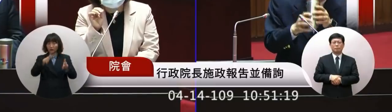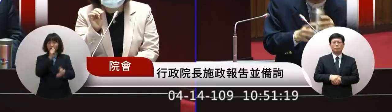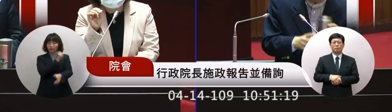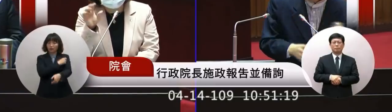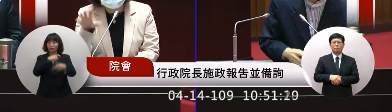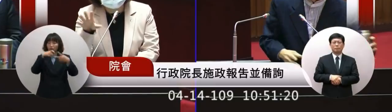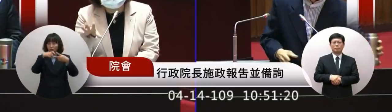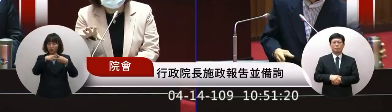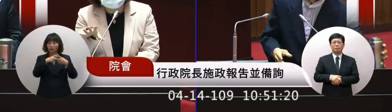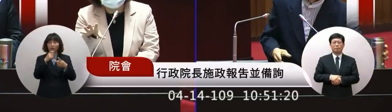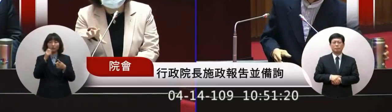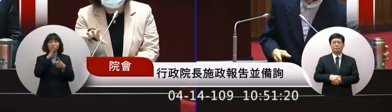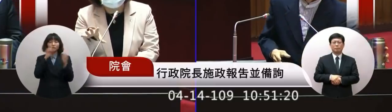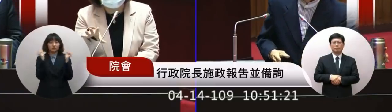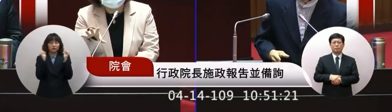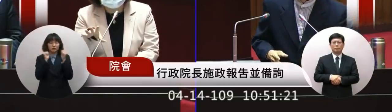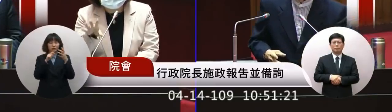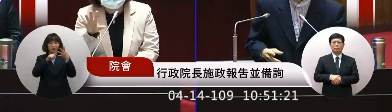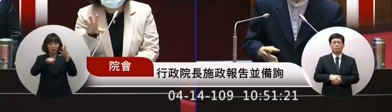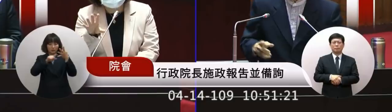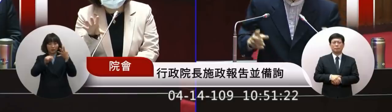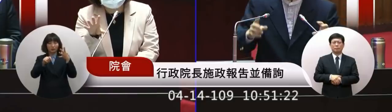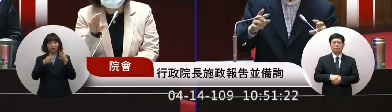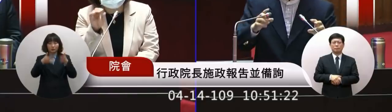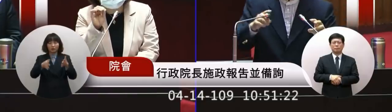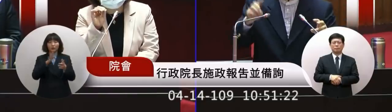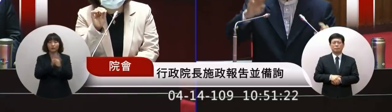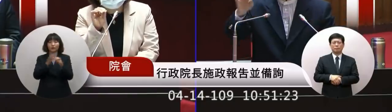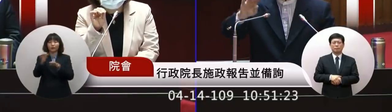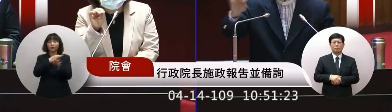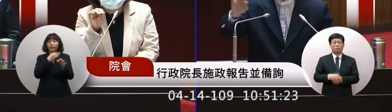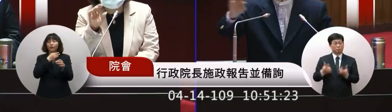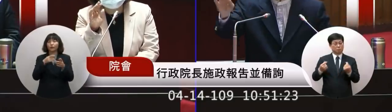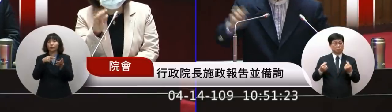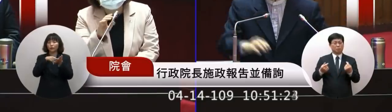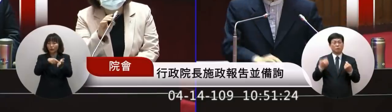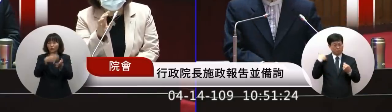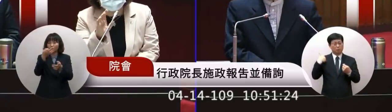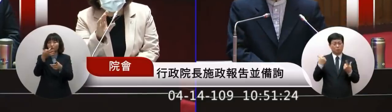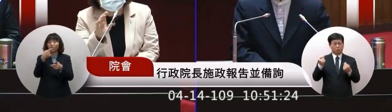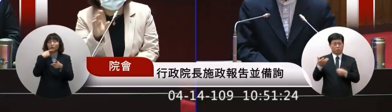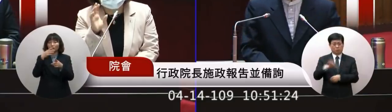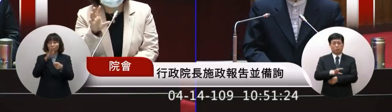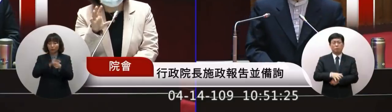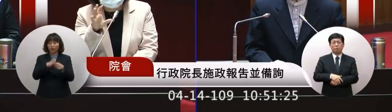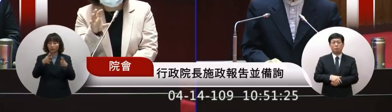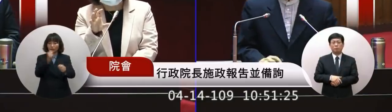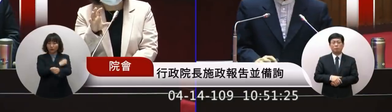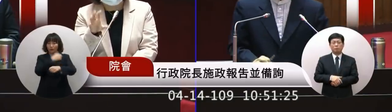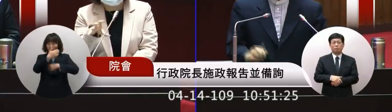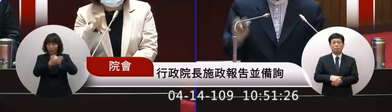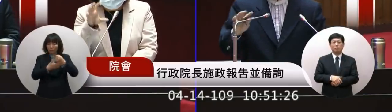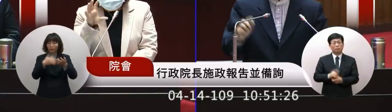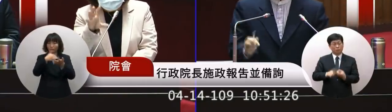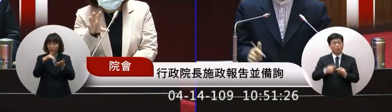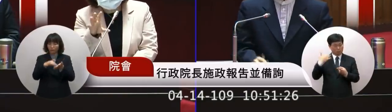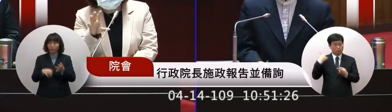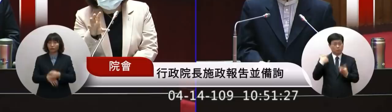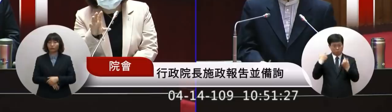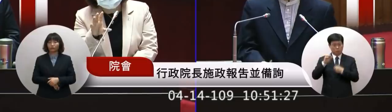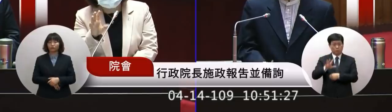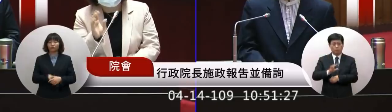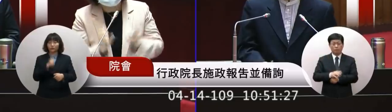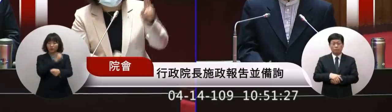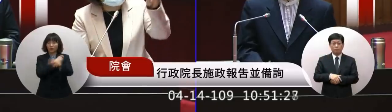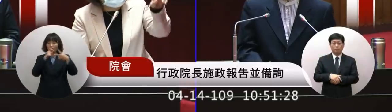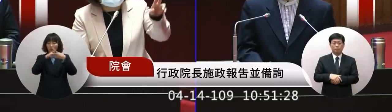个，咱每一当年底吼，对因的纾困， 迄是拢有啊， 嘿，迄是劳保用咱劳保， 哎呀，以前都有啊。